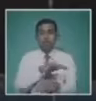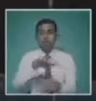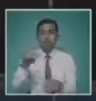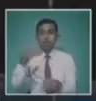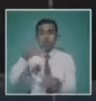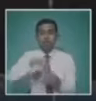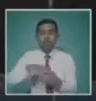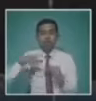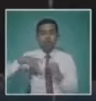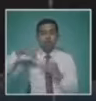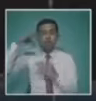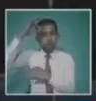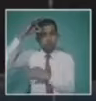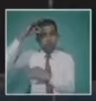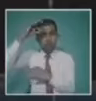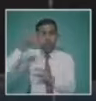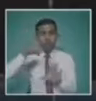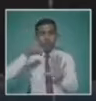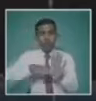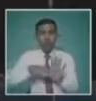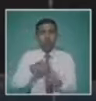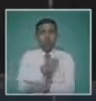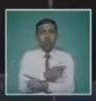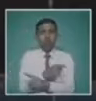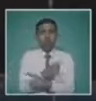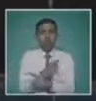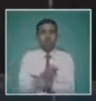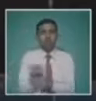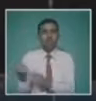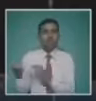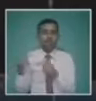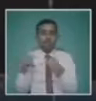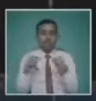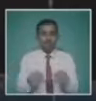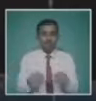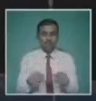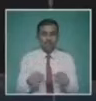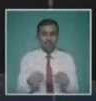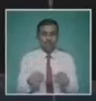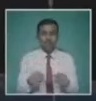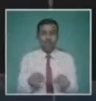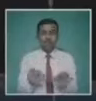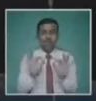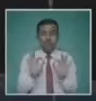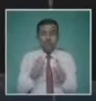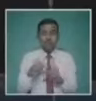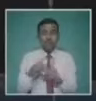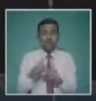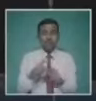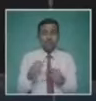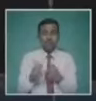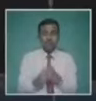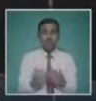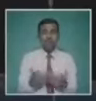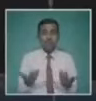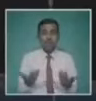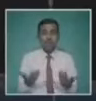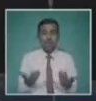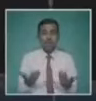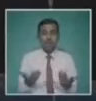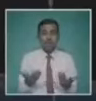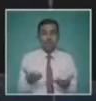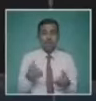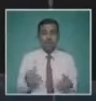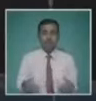එන්නේ උපාධිධාරී පුහුණු ගුරුවරයෙක් තමයි පන්ති කාමරයට එන්නේ. ඒක කරන්නකම් ගුණාත්මක අධ්‍යාපනයක් හදන්න බෑ.